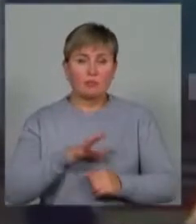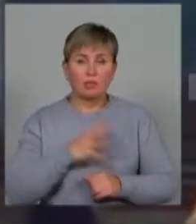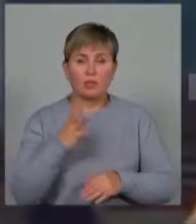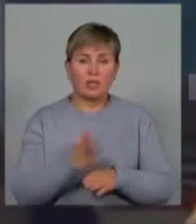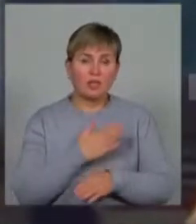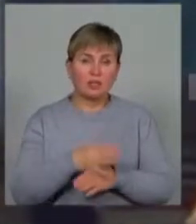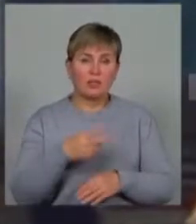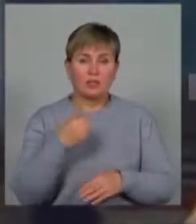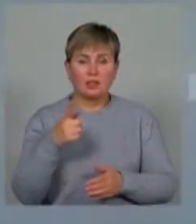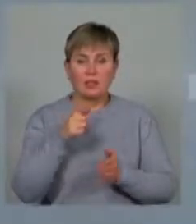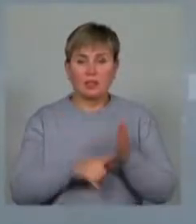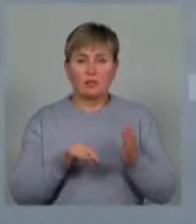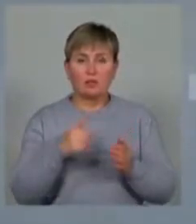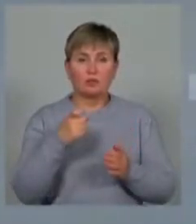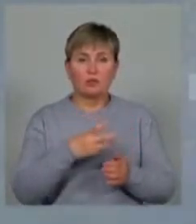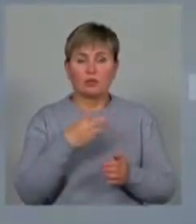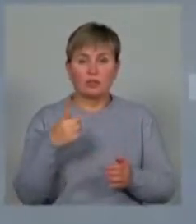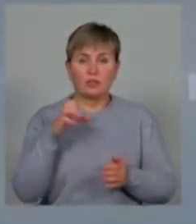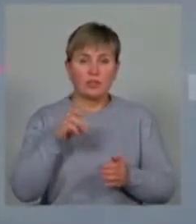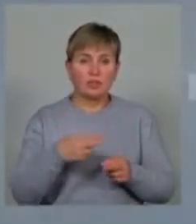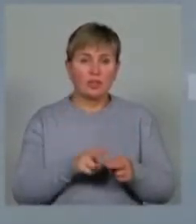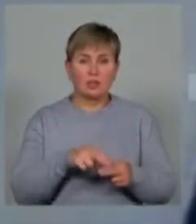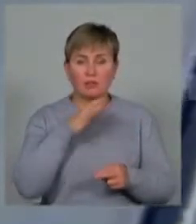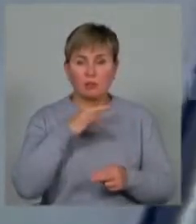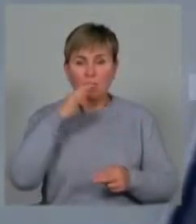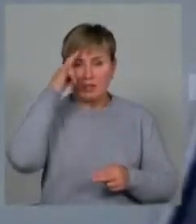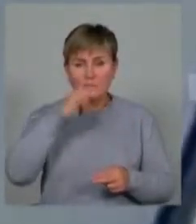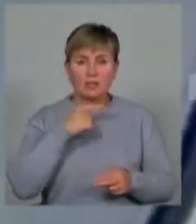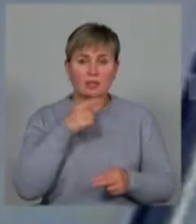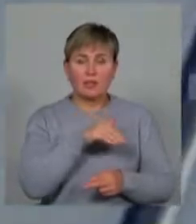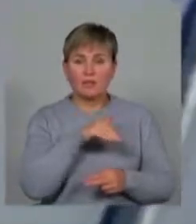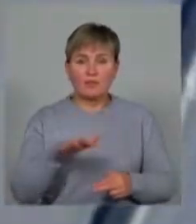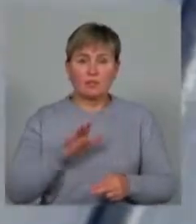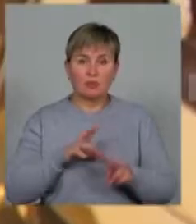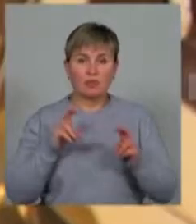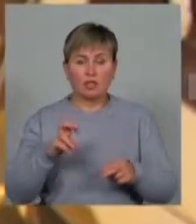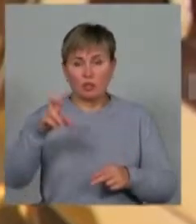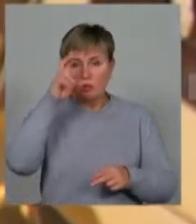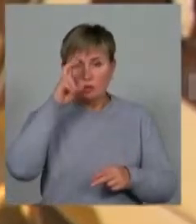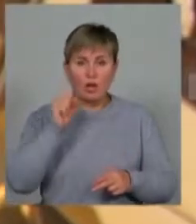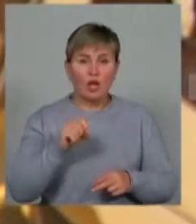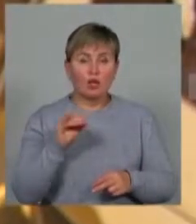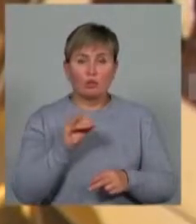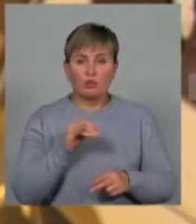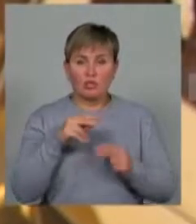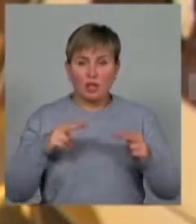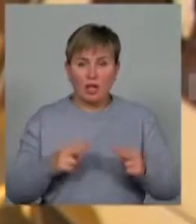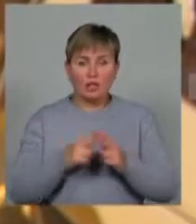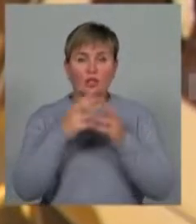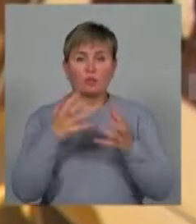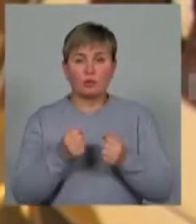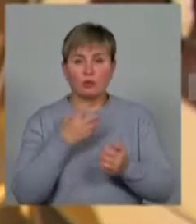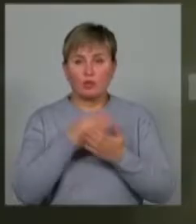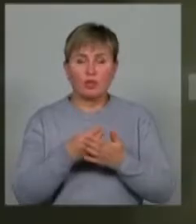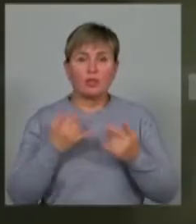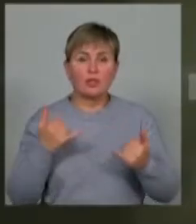раздела, 21 глава и 131 статья. С этого момента казахский язык официально был назван государственным, а южная столица получила свое нынешнее